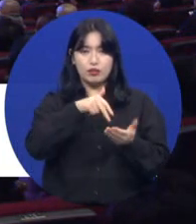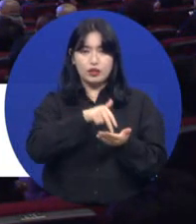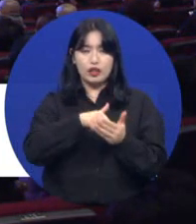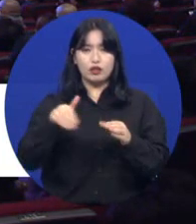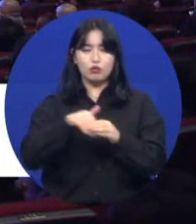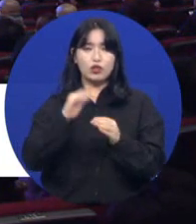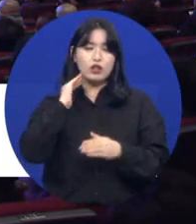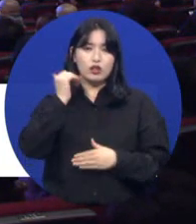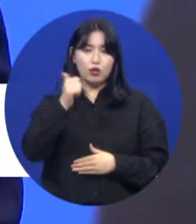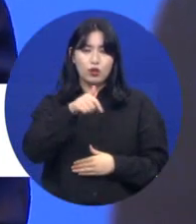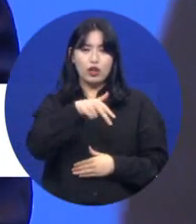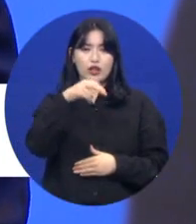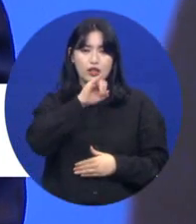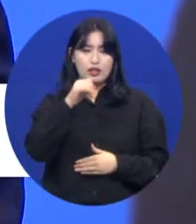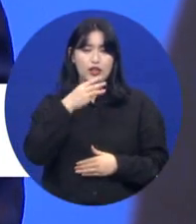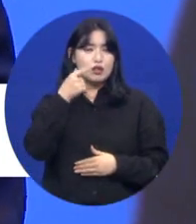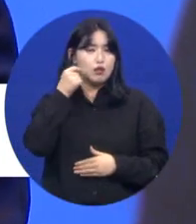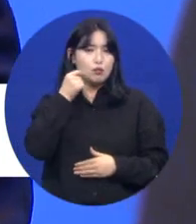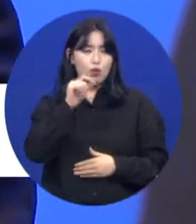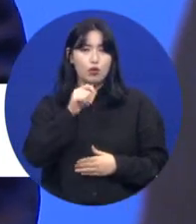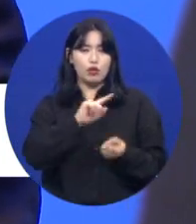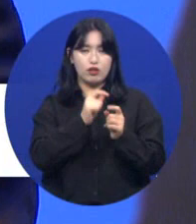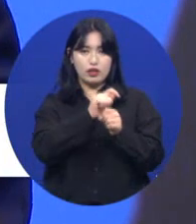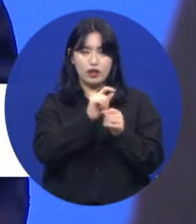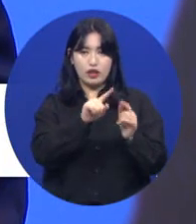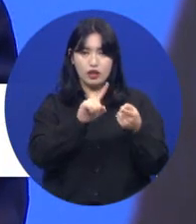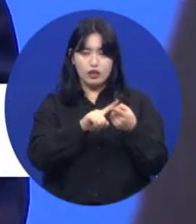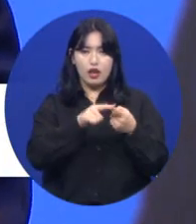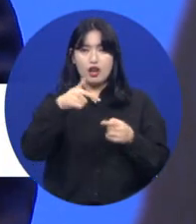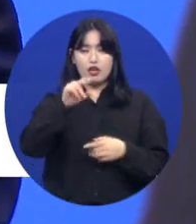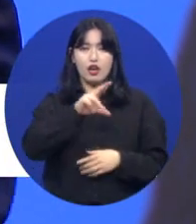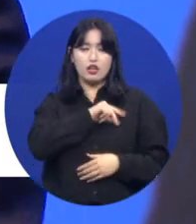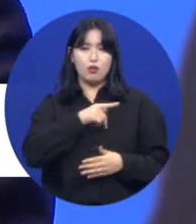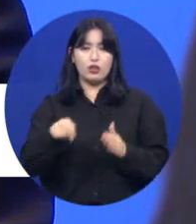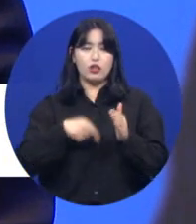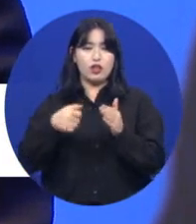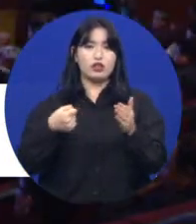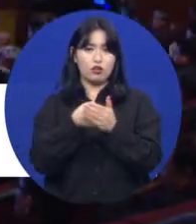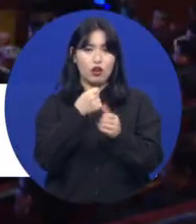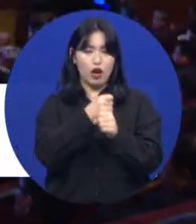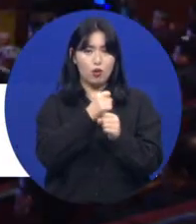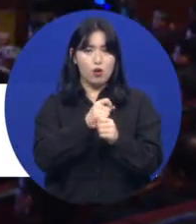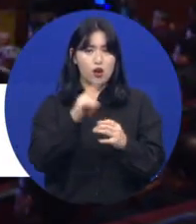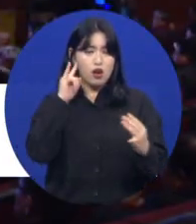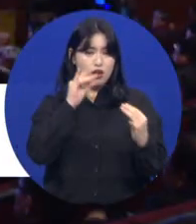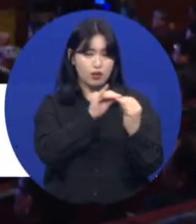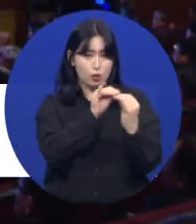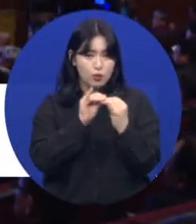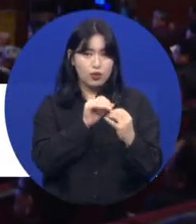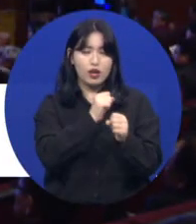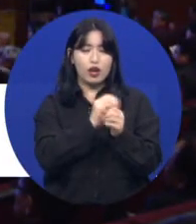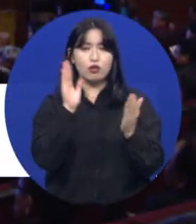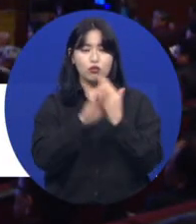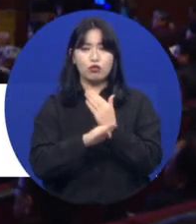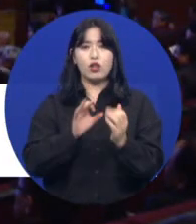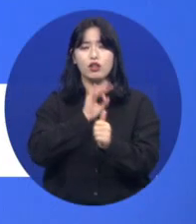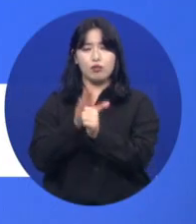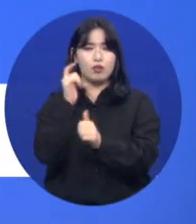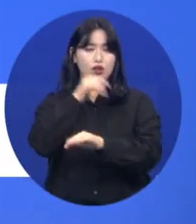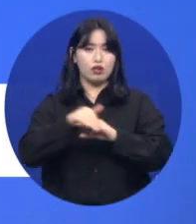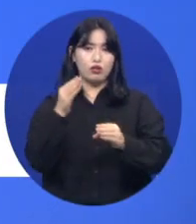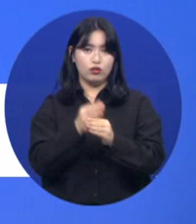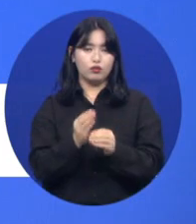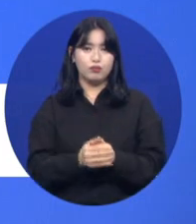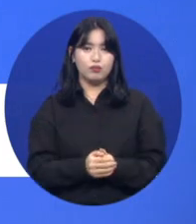신임 주일대사에 강창일 전 의원을 내정하고 당사국 임명동의 절차 등을 거쳐 임명할 예정이라고